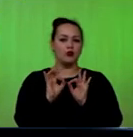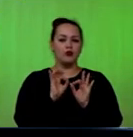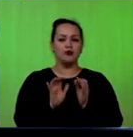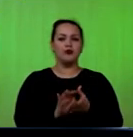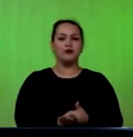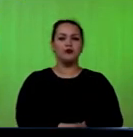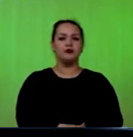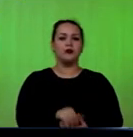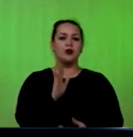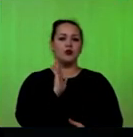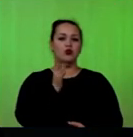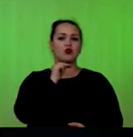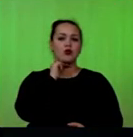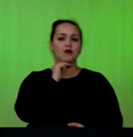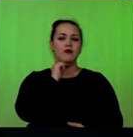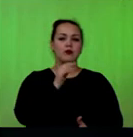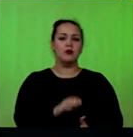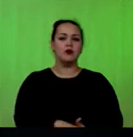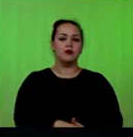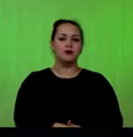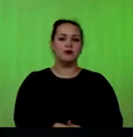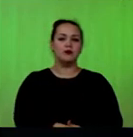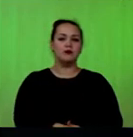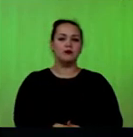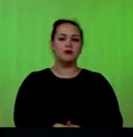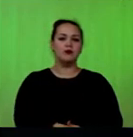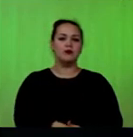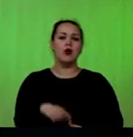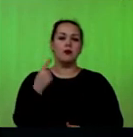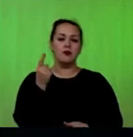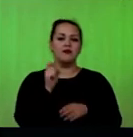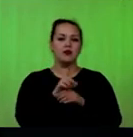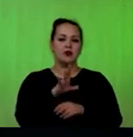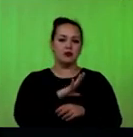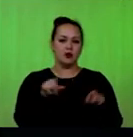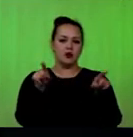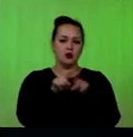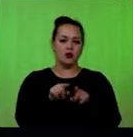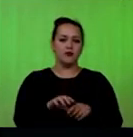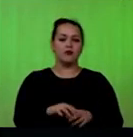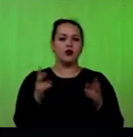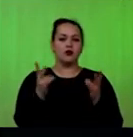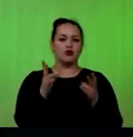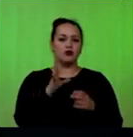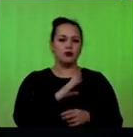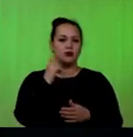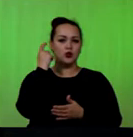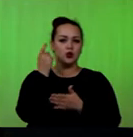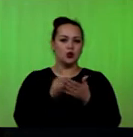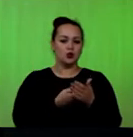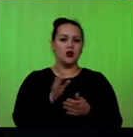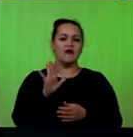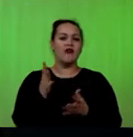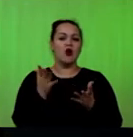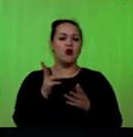будьте внимательны первое ваше задание было такое нам нужно было узнать в каком